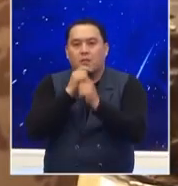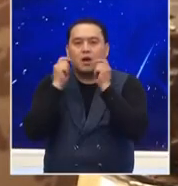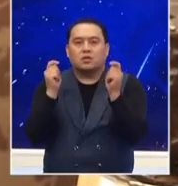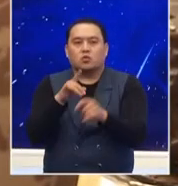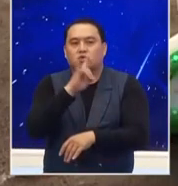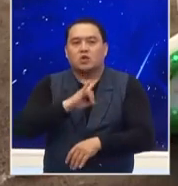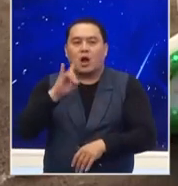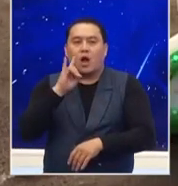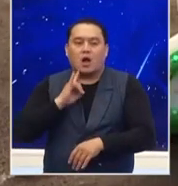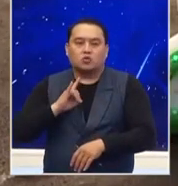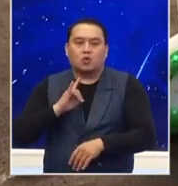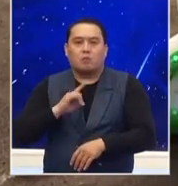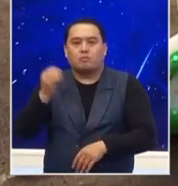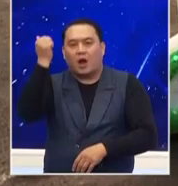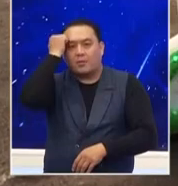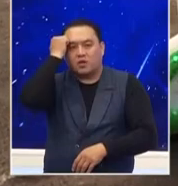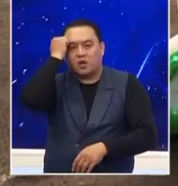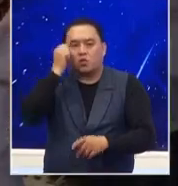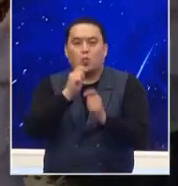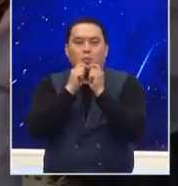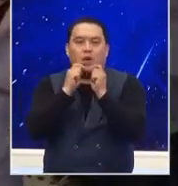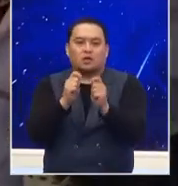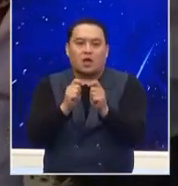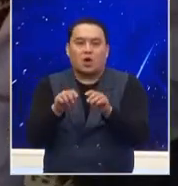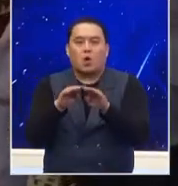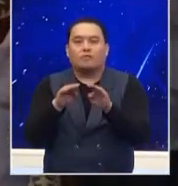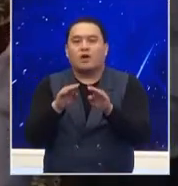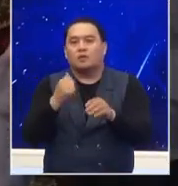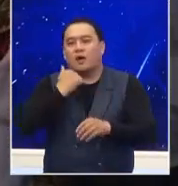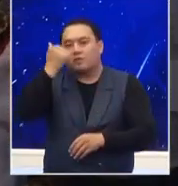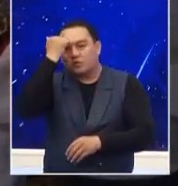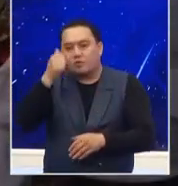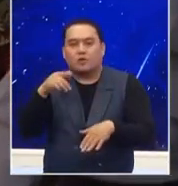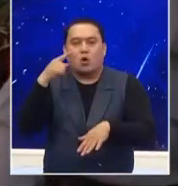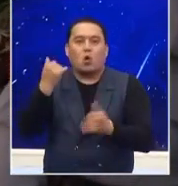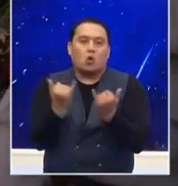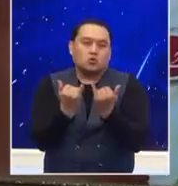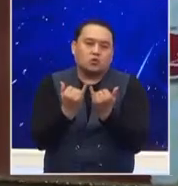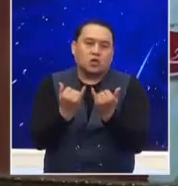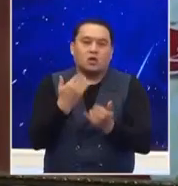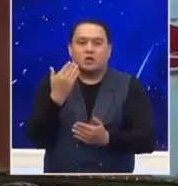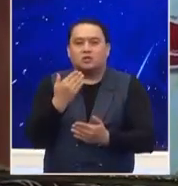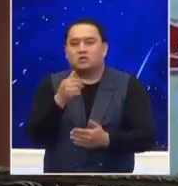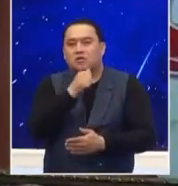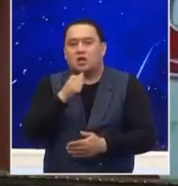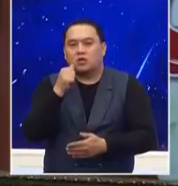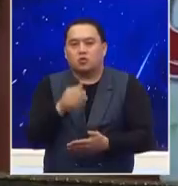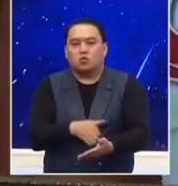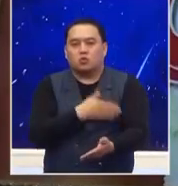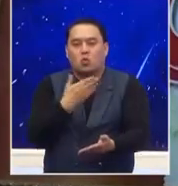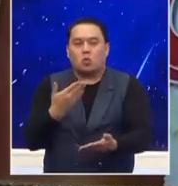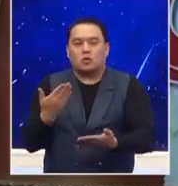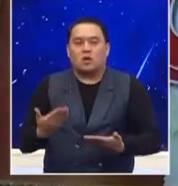подарили женщине-юбиляру памятные подарки. Анна Шевелева поблагодарила гостей и поделилась с ними секретами